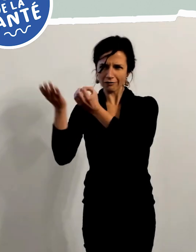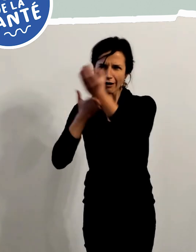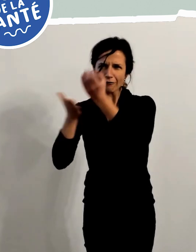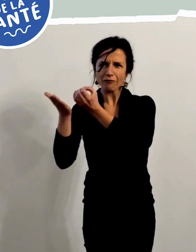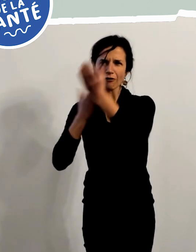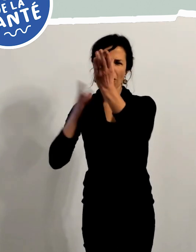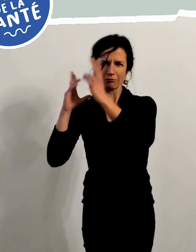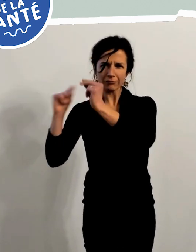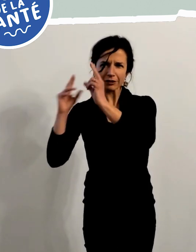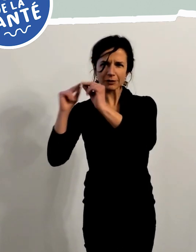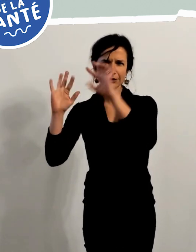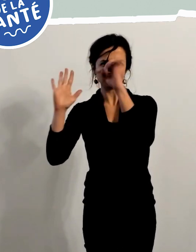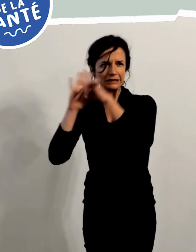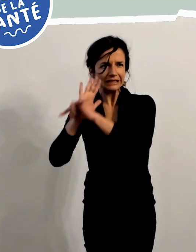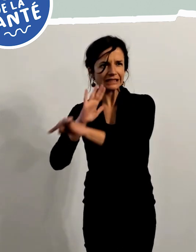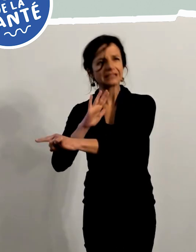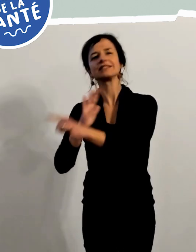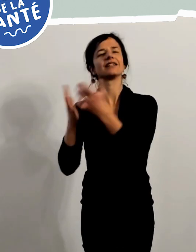nous donner toute une